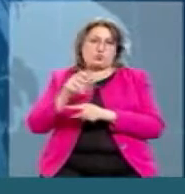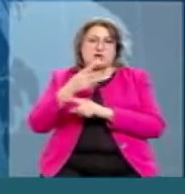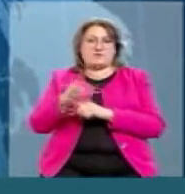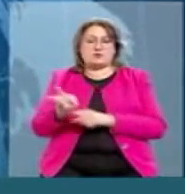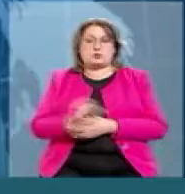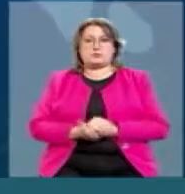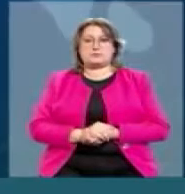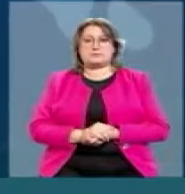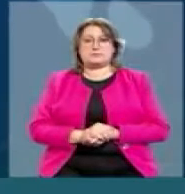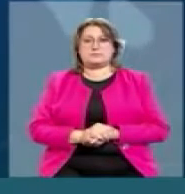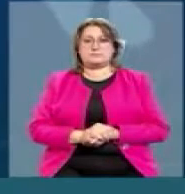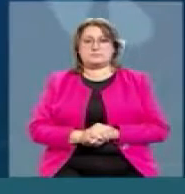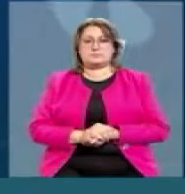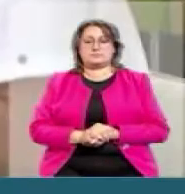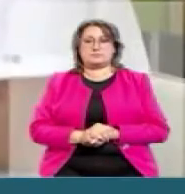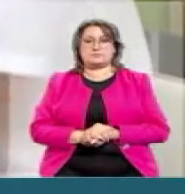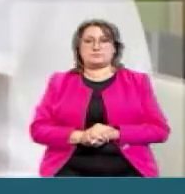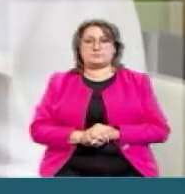видео.